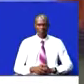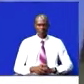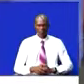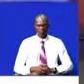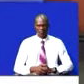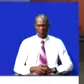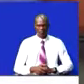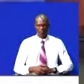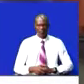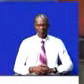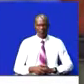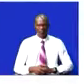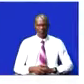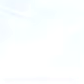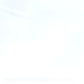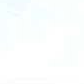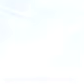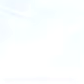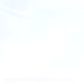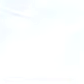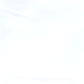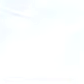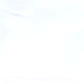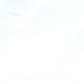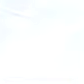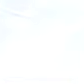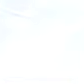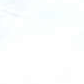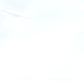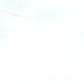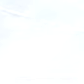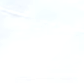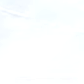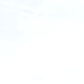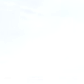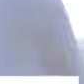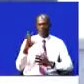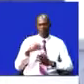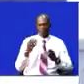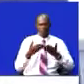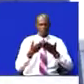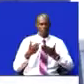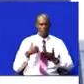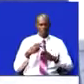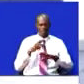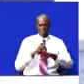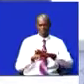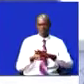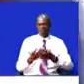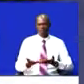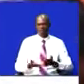Tang'iyo ni nyaka chagi yango constituency. Kaomeyo nawuo gi chairman county miya thuolo rombi.